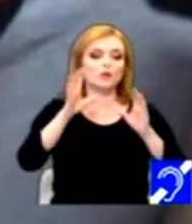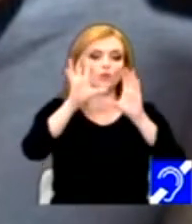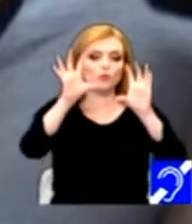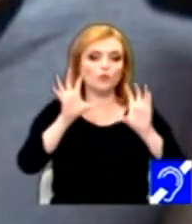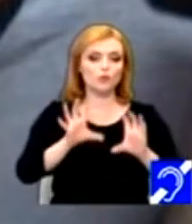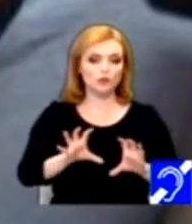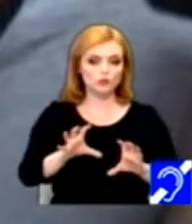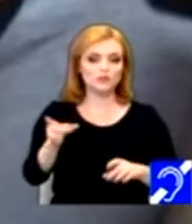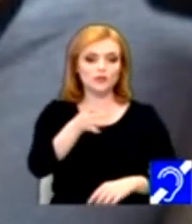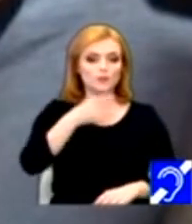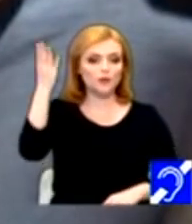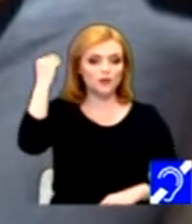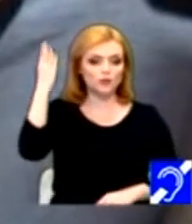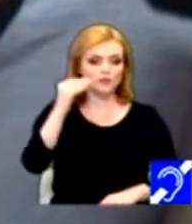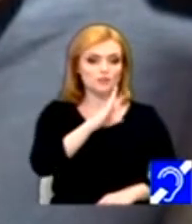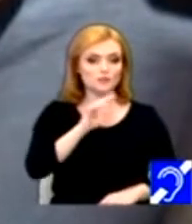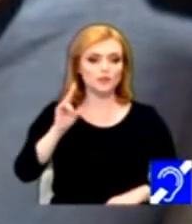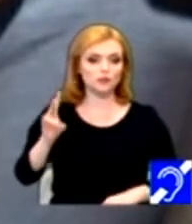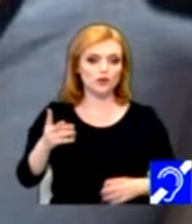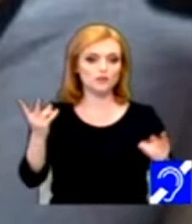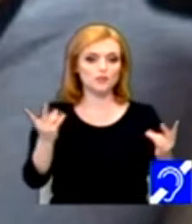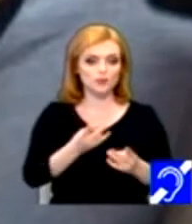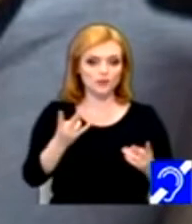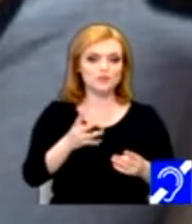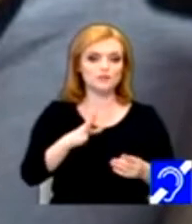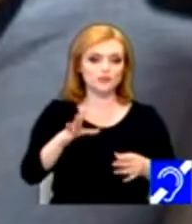trebui supus scutirii de la pedeapsă în conformitate cu articolul